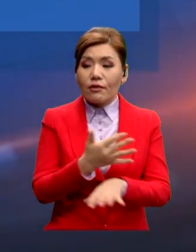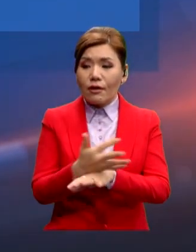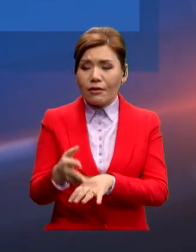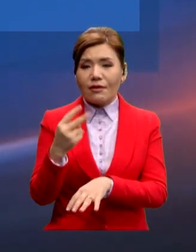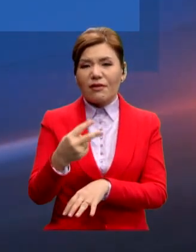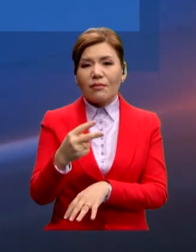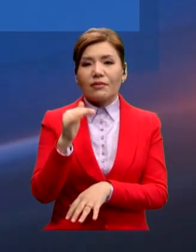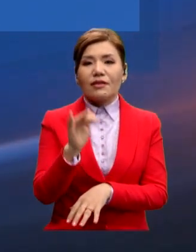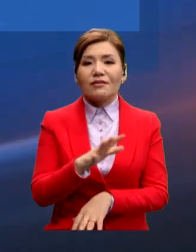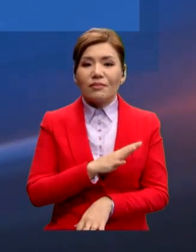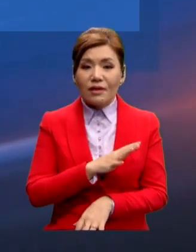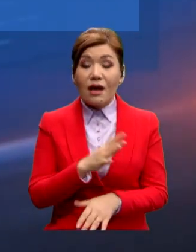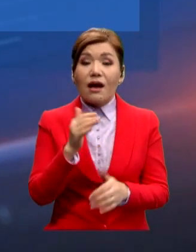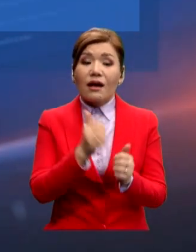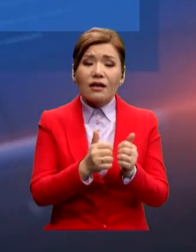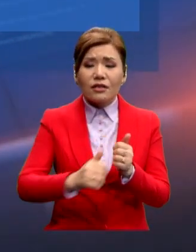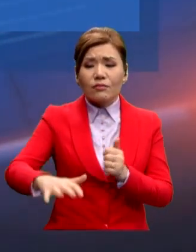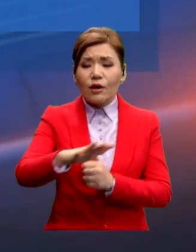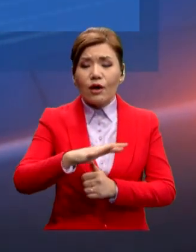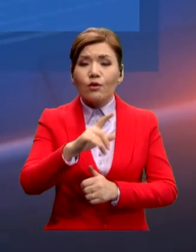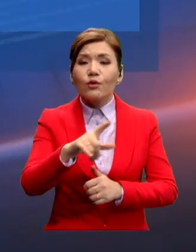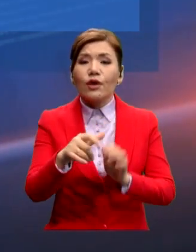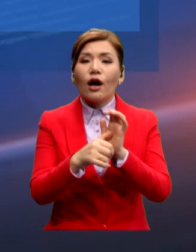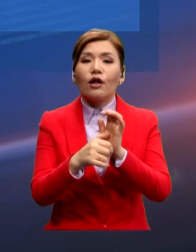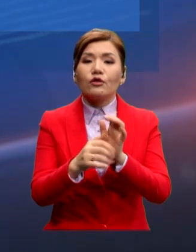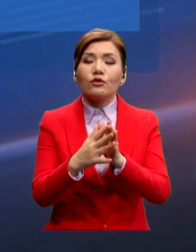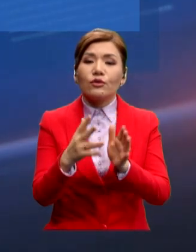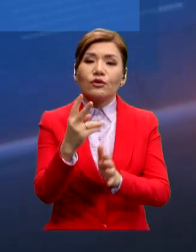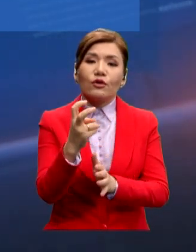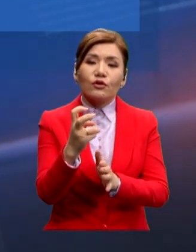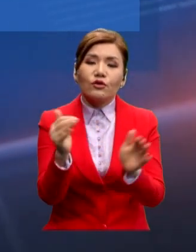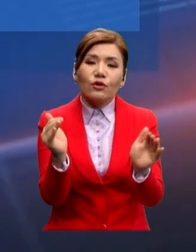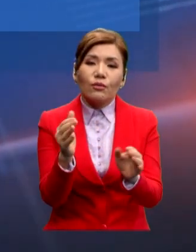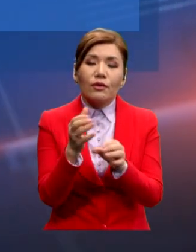20000 болған. Сондай-ақ әр аймақтағы өкілдері 600-ден 200-ге дейін төмендеді.